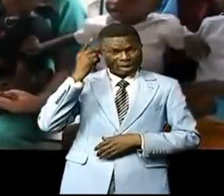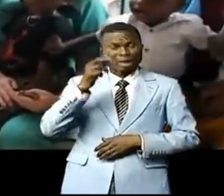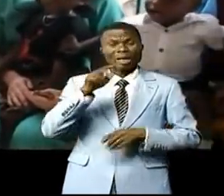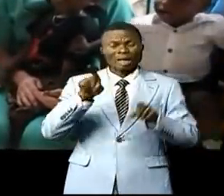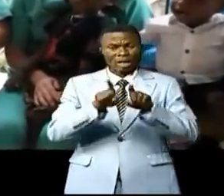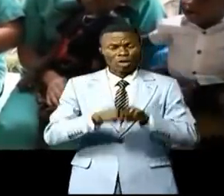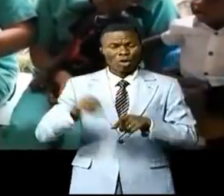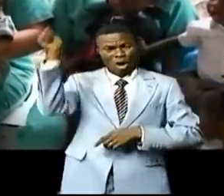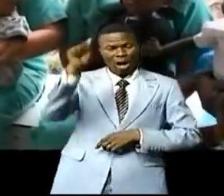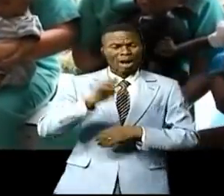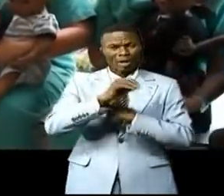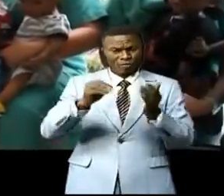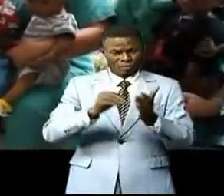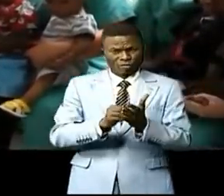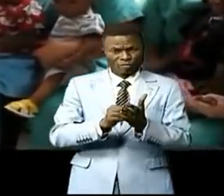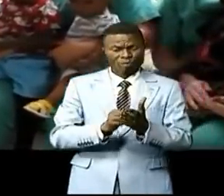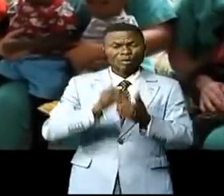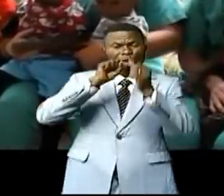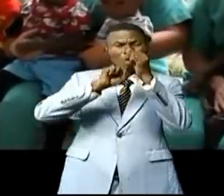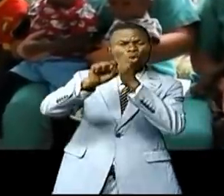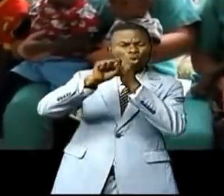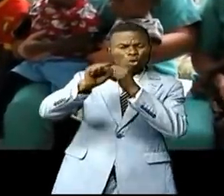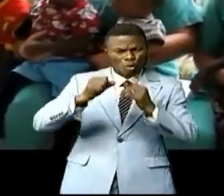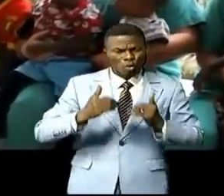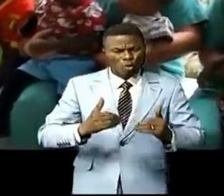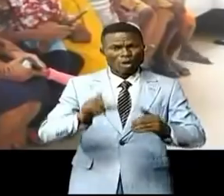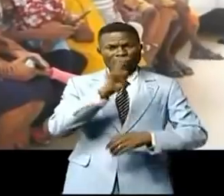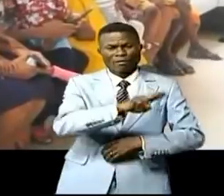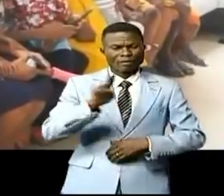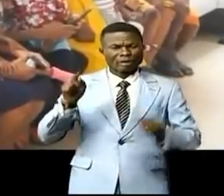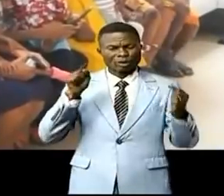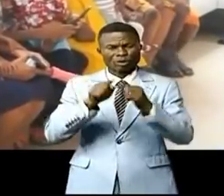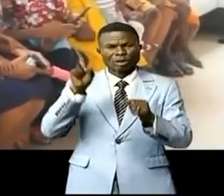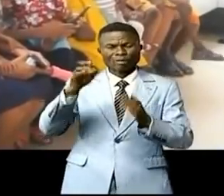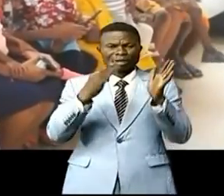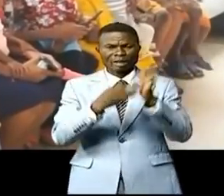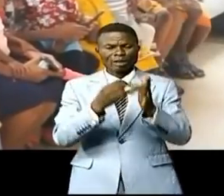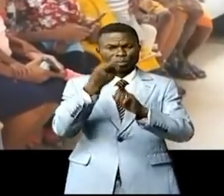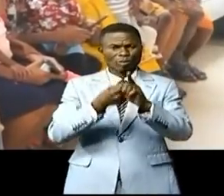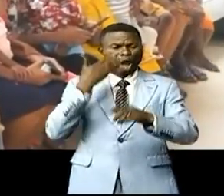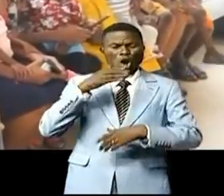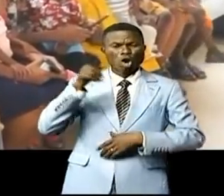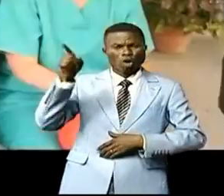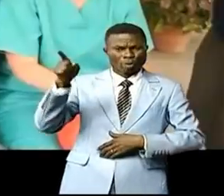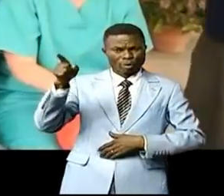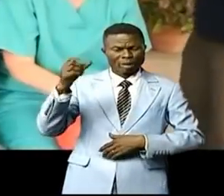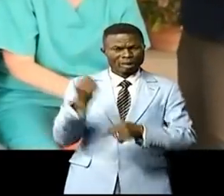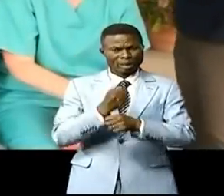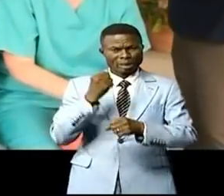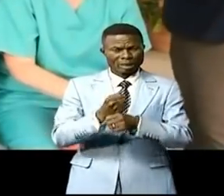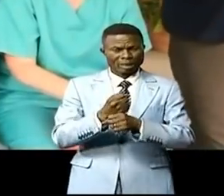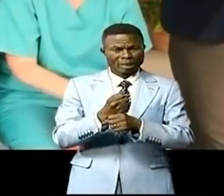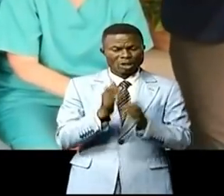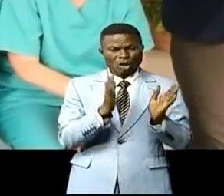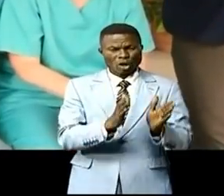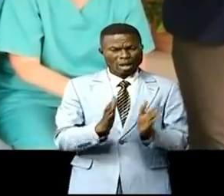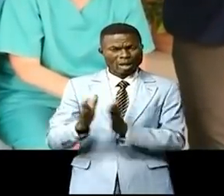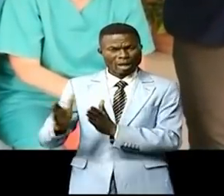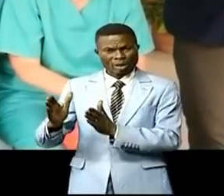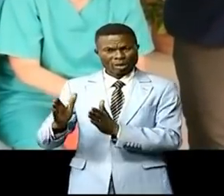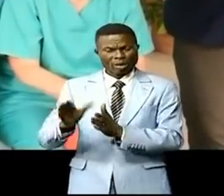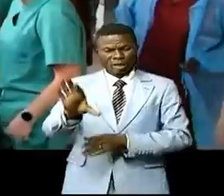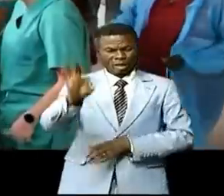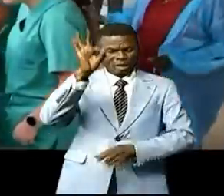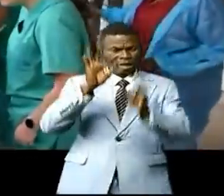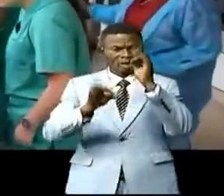en Afrique centrale. Cette campagne s'est déroulée du 22 au 28 mars à la clinique Ngalima. Rappelons que le travail de préparation et sélection